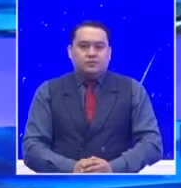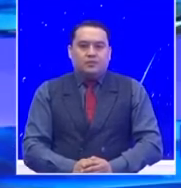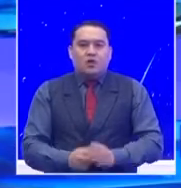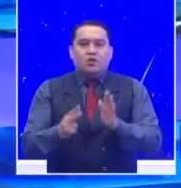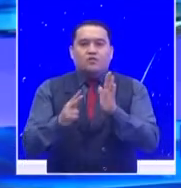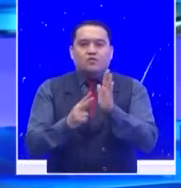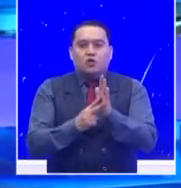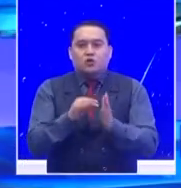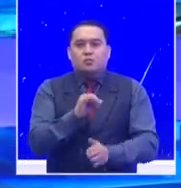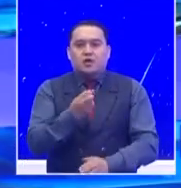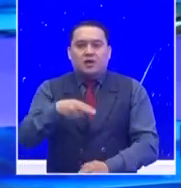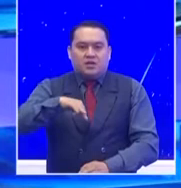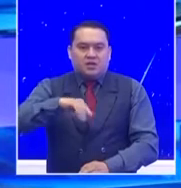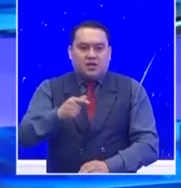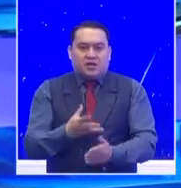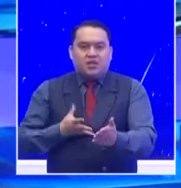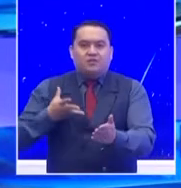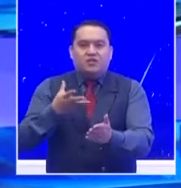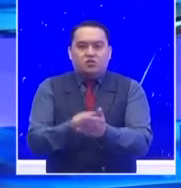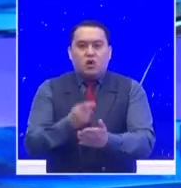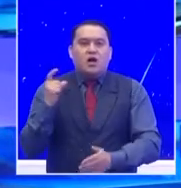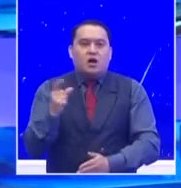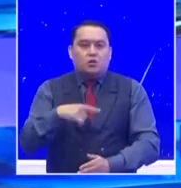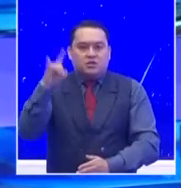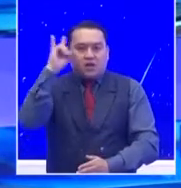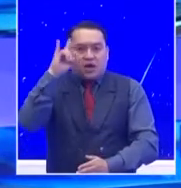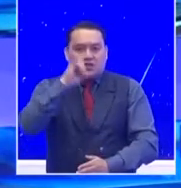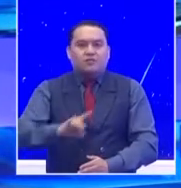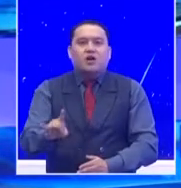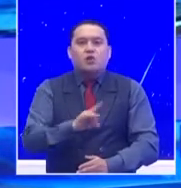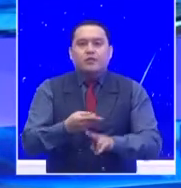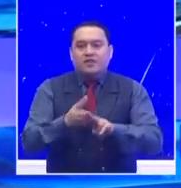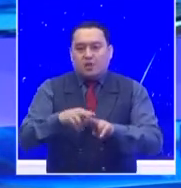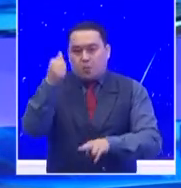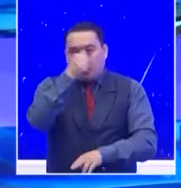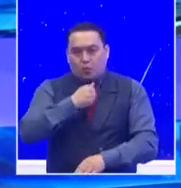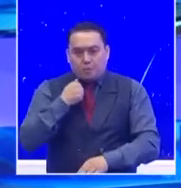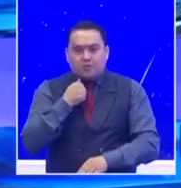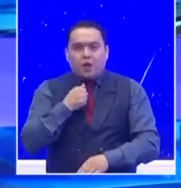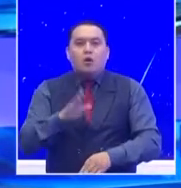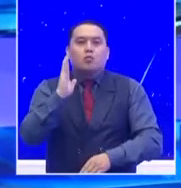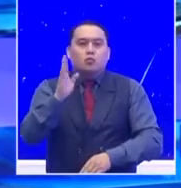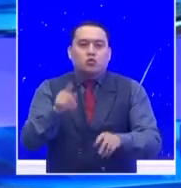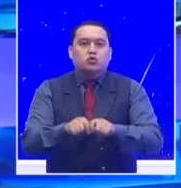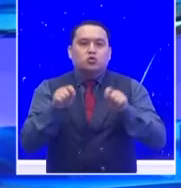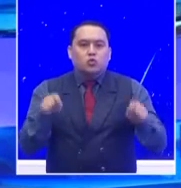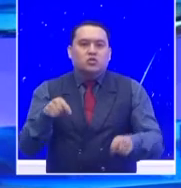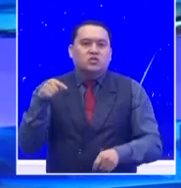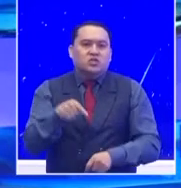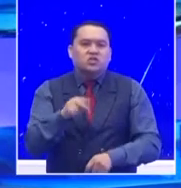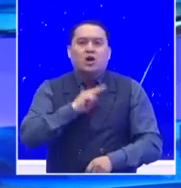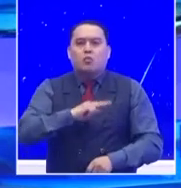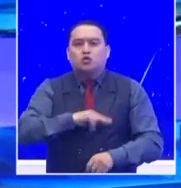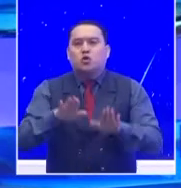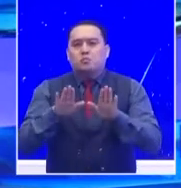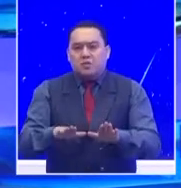Более 8,5 миллиардов тенге инвестируют в экономику Сарканского района в текущем году. Будет создано свыше 1000 рабочих мест.